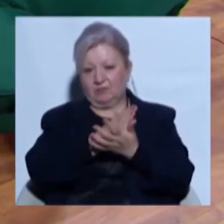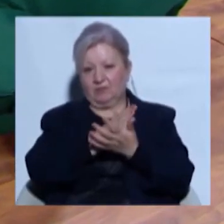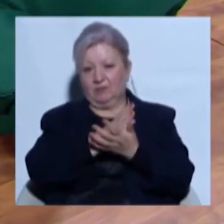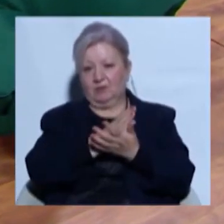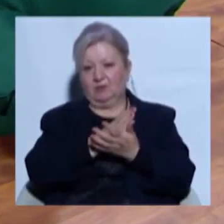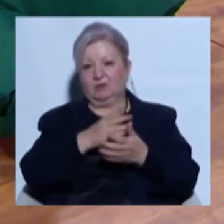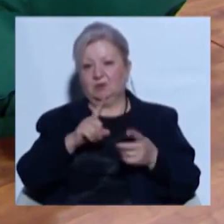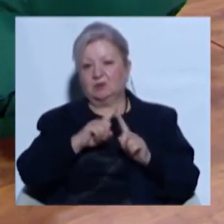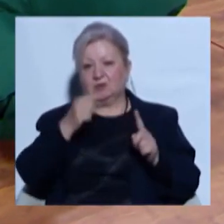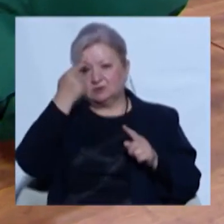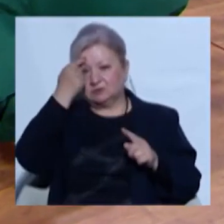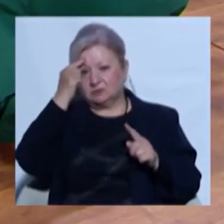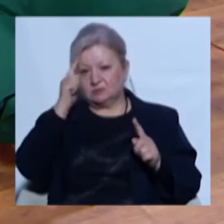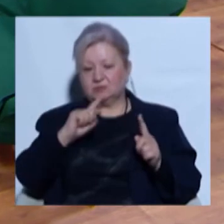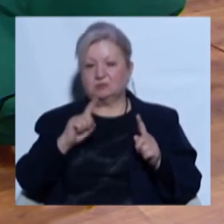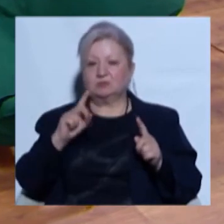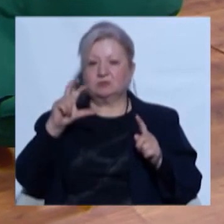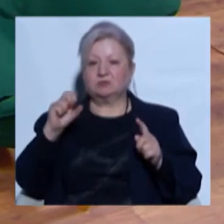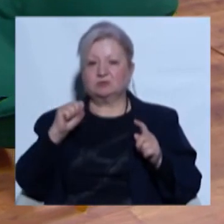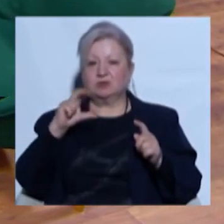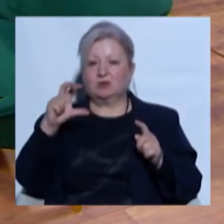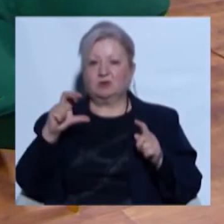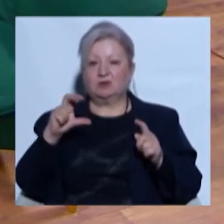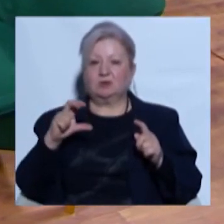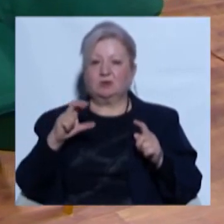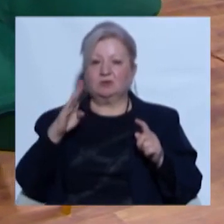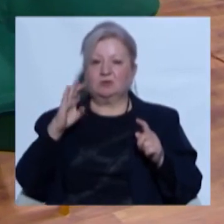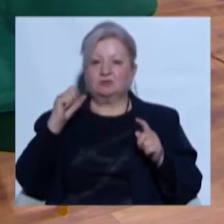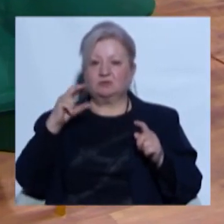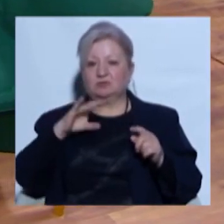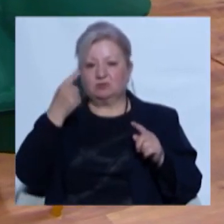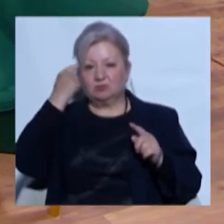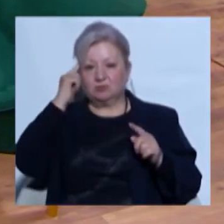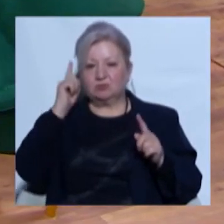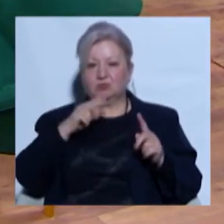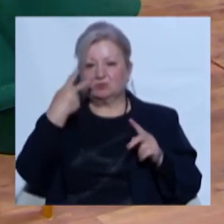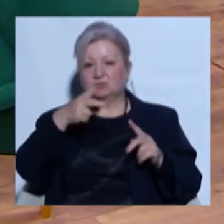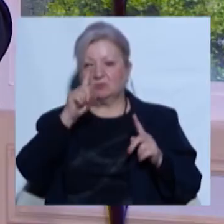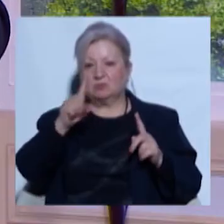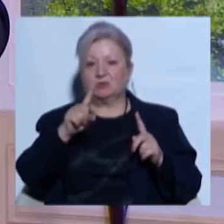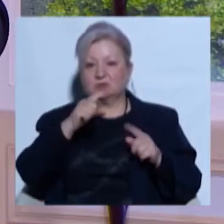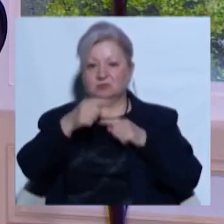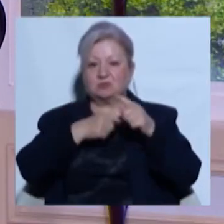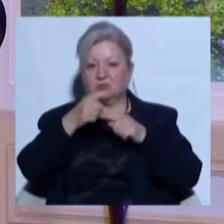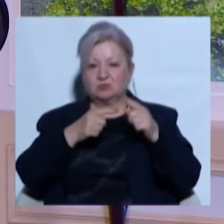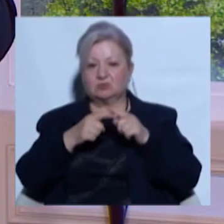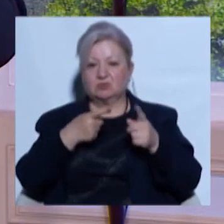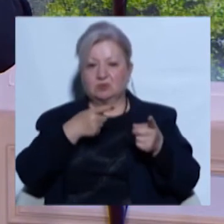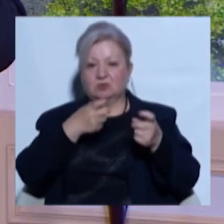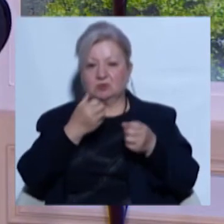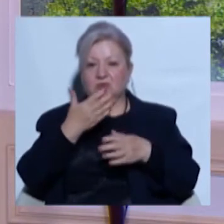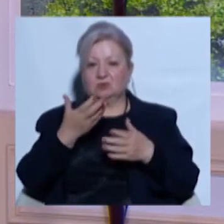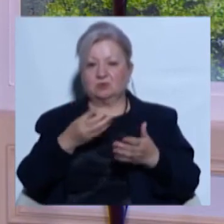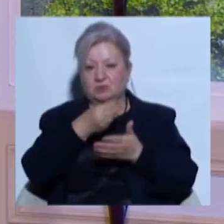ილია ჭავჭავაძე, რომ 21 საუკუნეში ჩვენ ისევ იარაღით ხელში მოგვიხდებოდა სამშობლოს დაცვა, როდესაც წერდა,